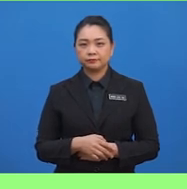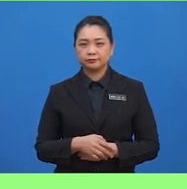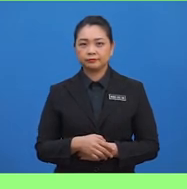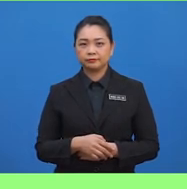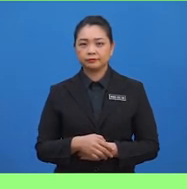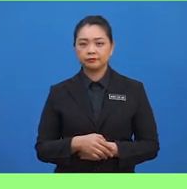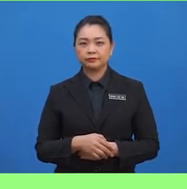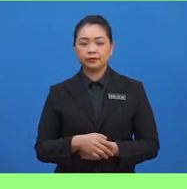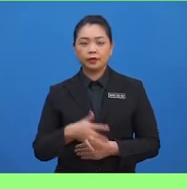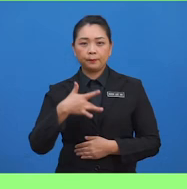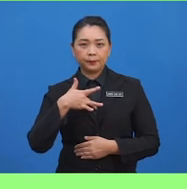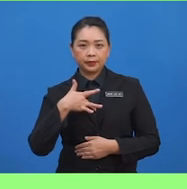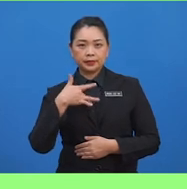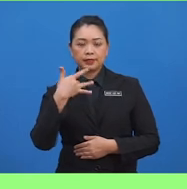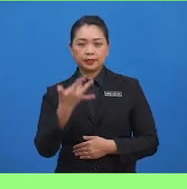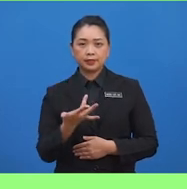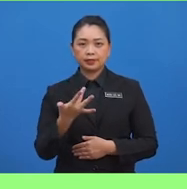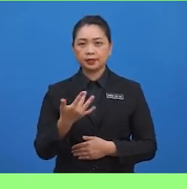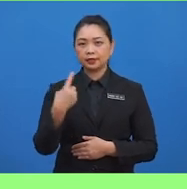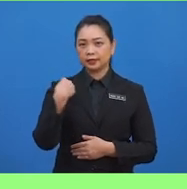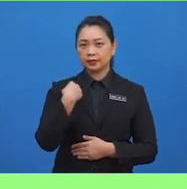perasaan kita